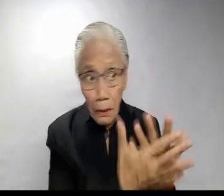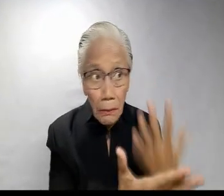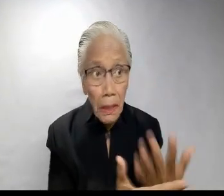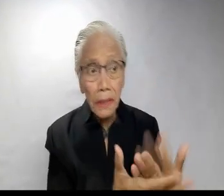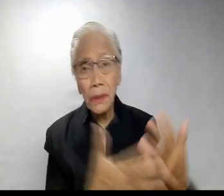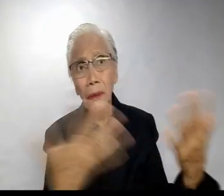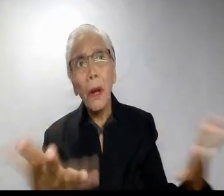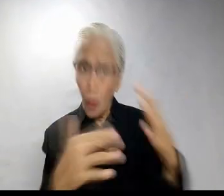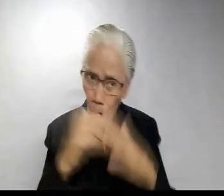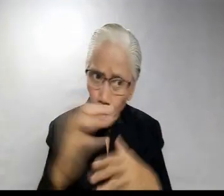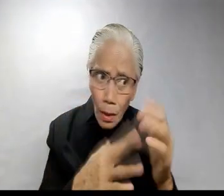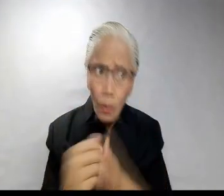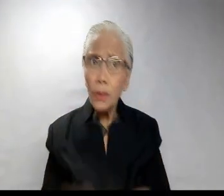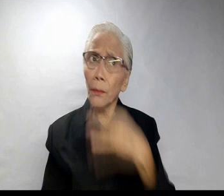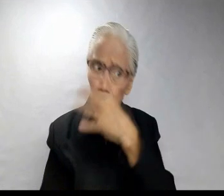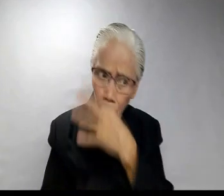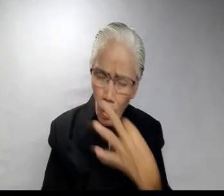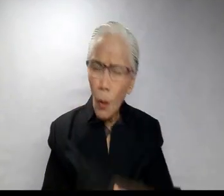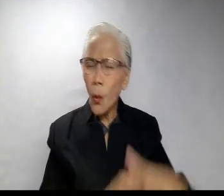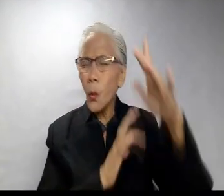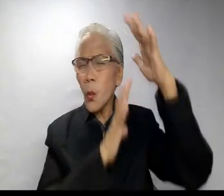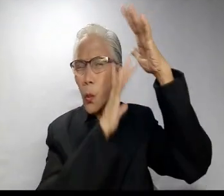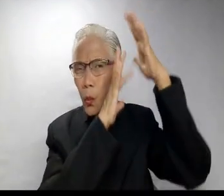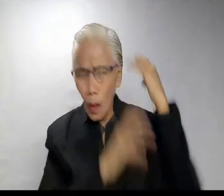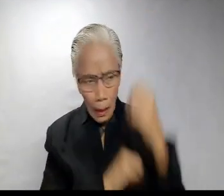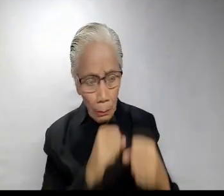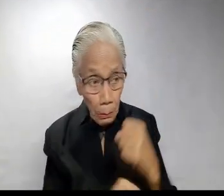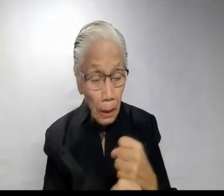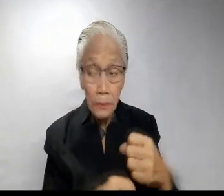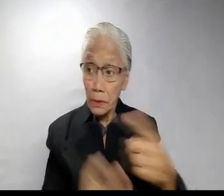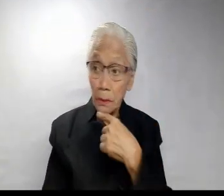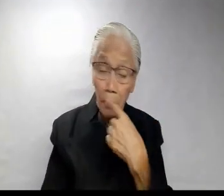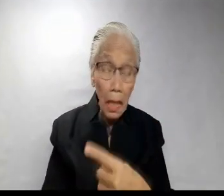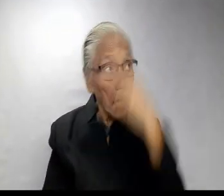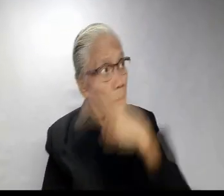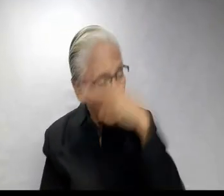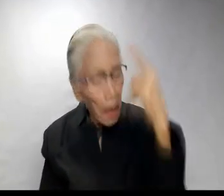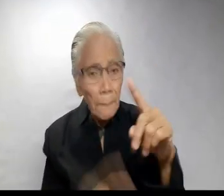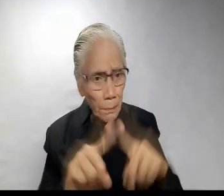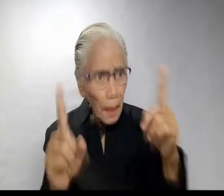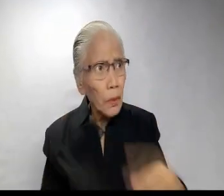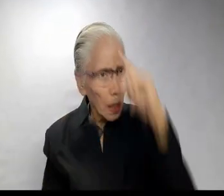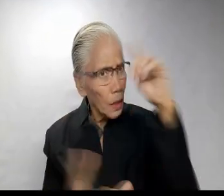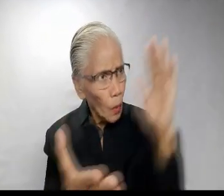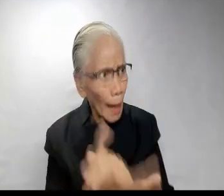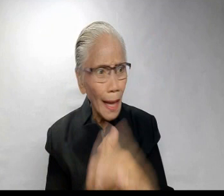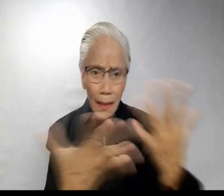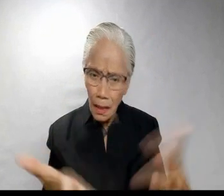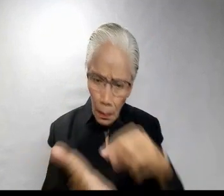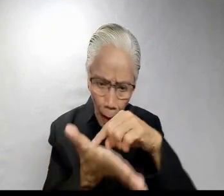nagko-confession, comfortable lang magkumunyon for so many years. Catholic naman daw siya, pero